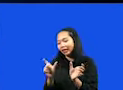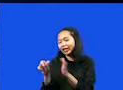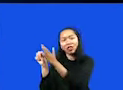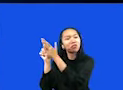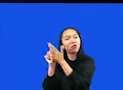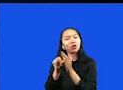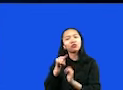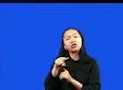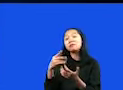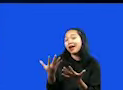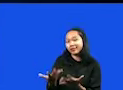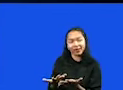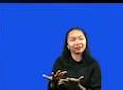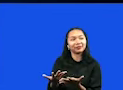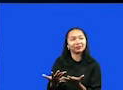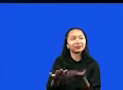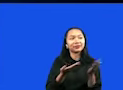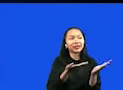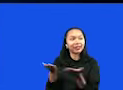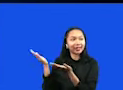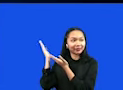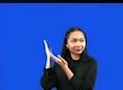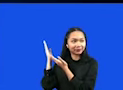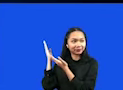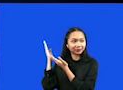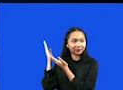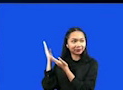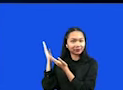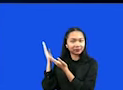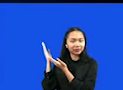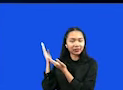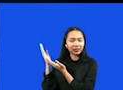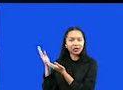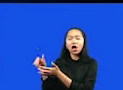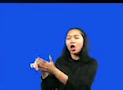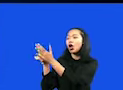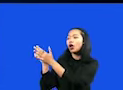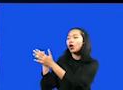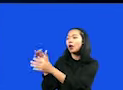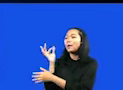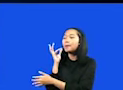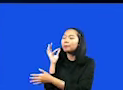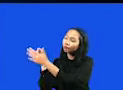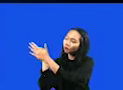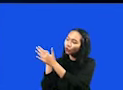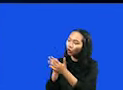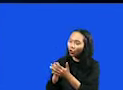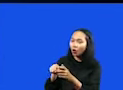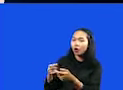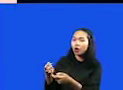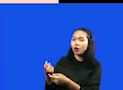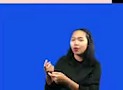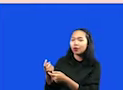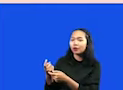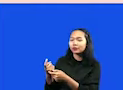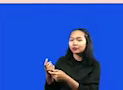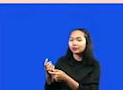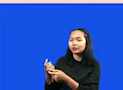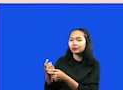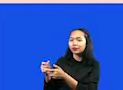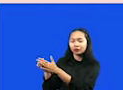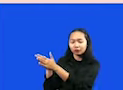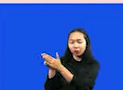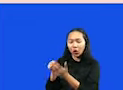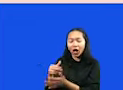ya Iya betul nah Tolong buatkan saya content planning untuk konten rohani selama seminggu pada tabel sheet